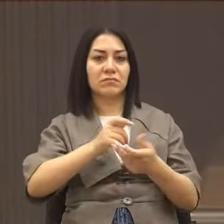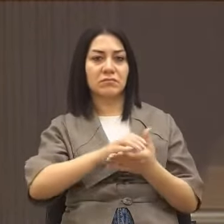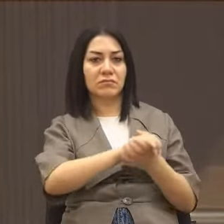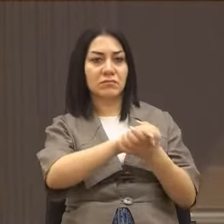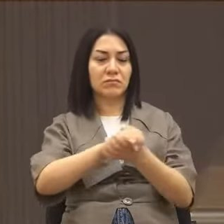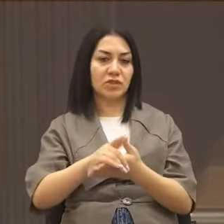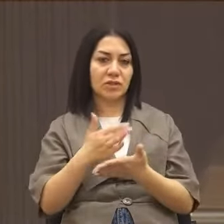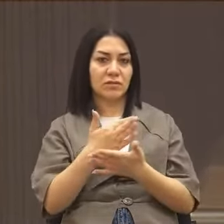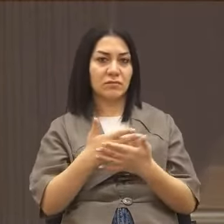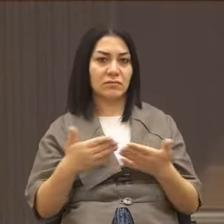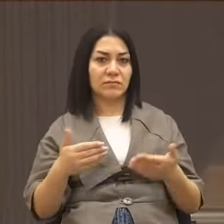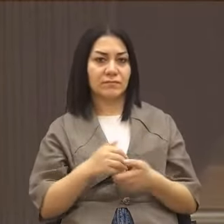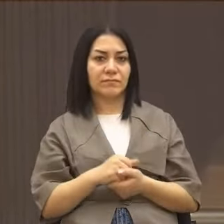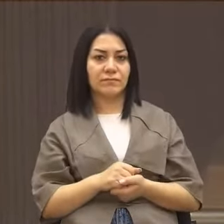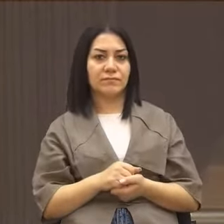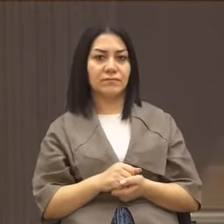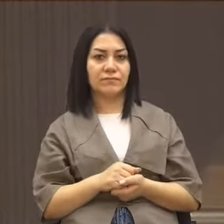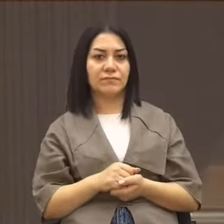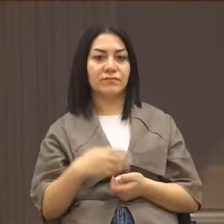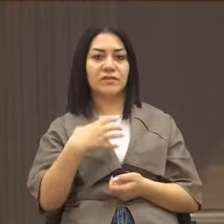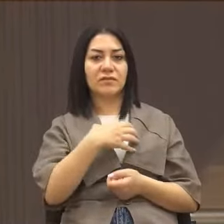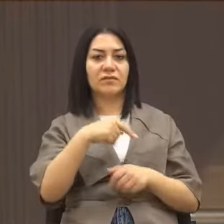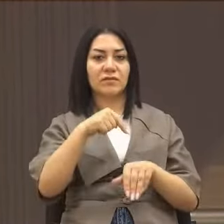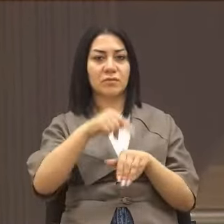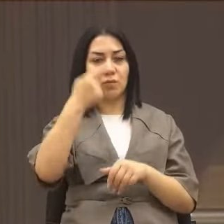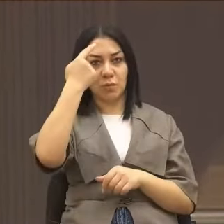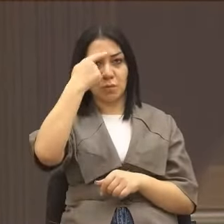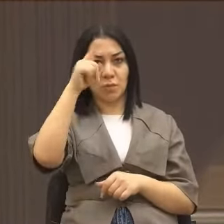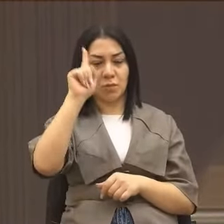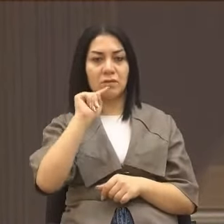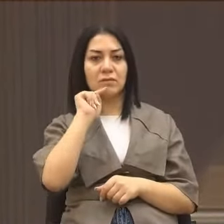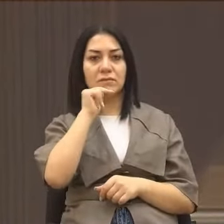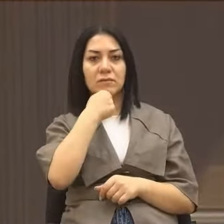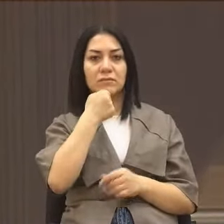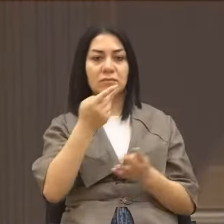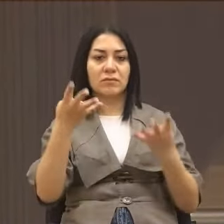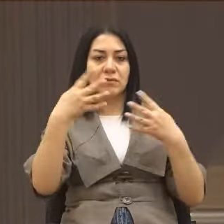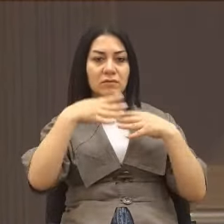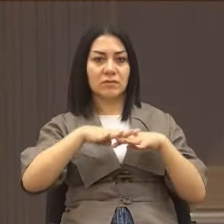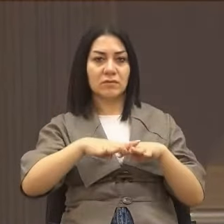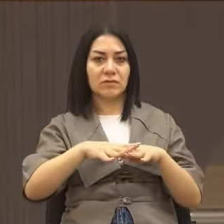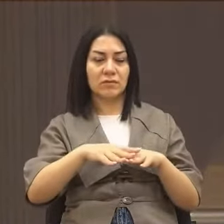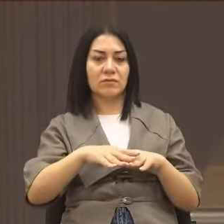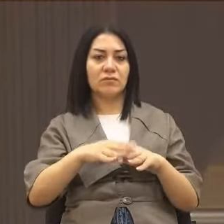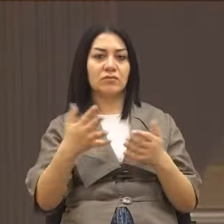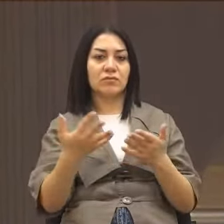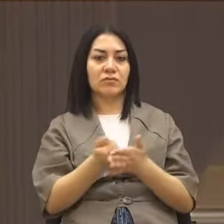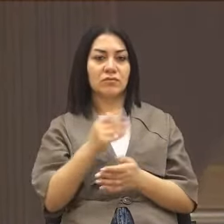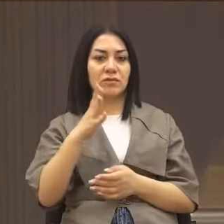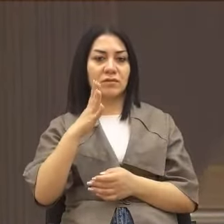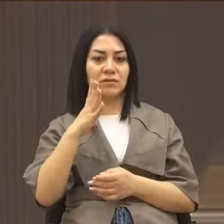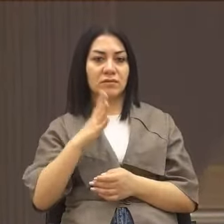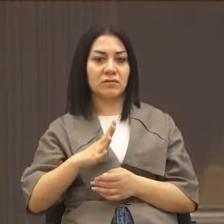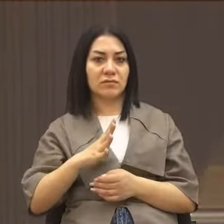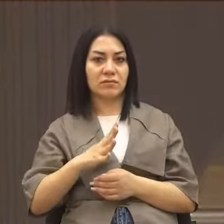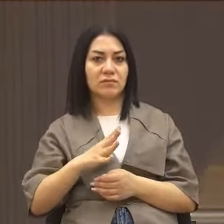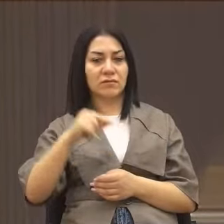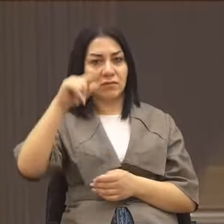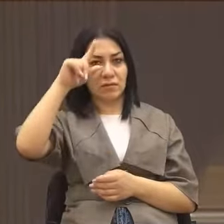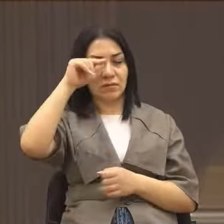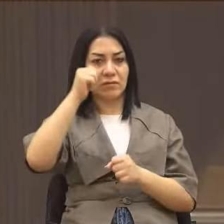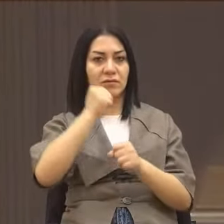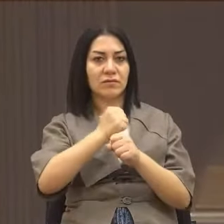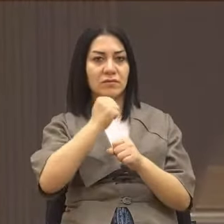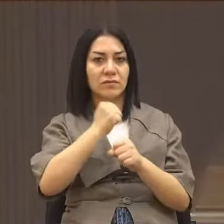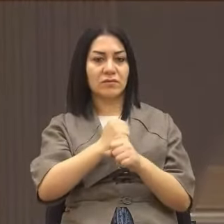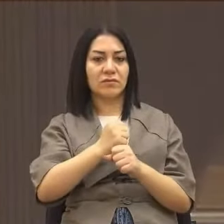այլն։ Եվ կարևոր է գիտակցել, որ տնտեսական ինտեգրացիայի արդյունքում ստիպված ենք լինելու բարձրացնել հայկական